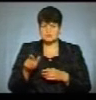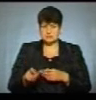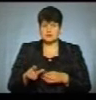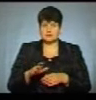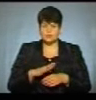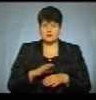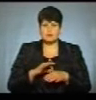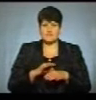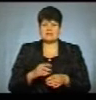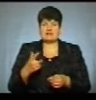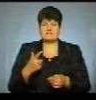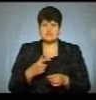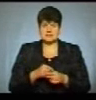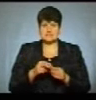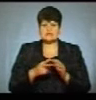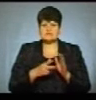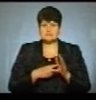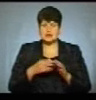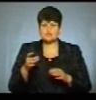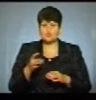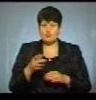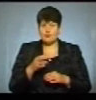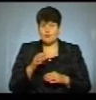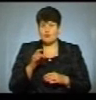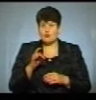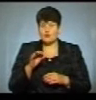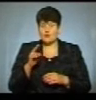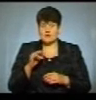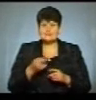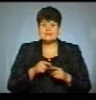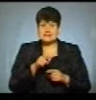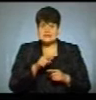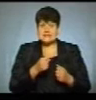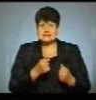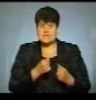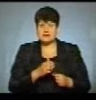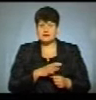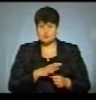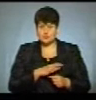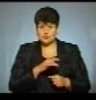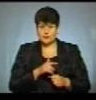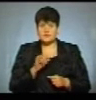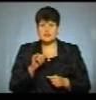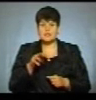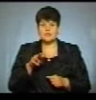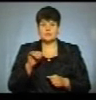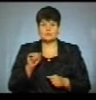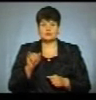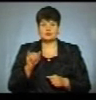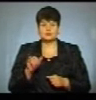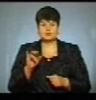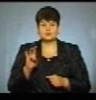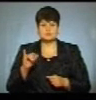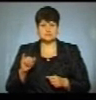була проведена вакцинація в 2017 році. І саме оцей захист, який був сформувався, от саме імунний захист, який вже в нього